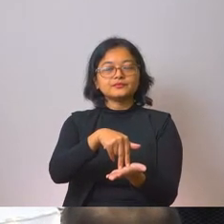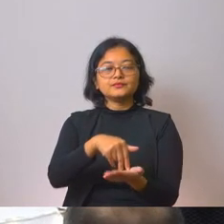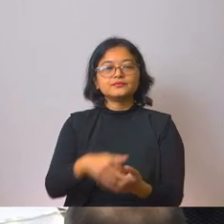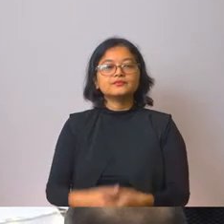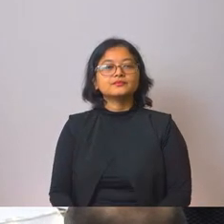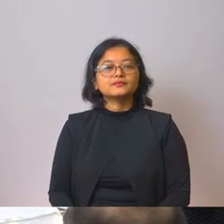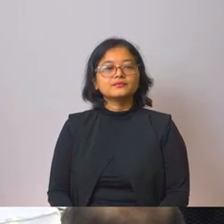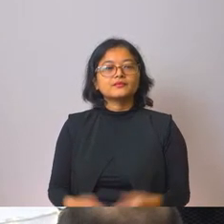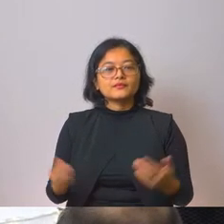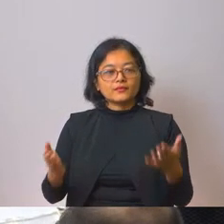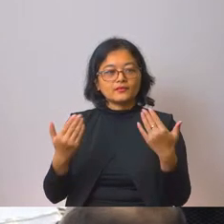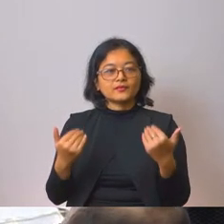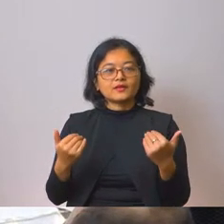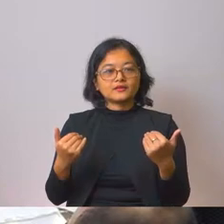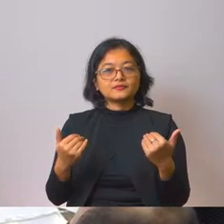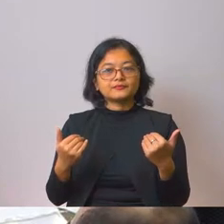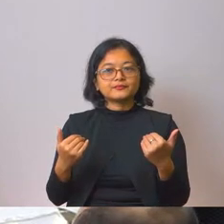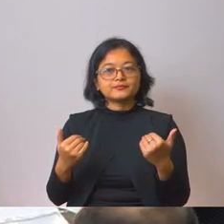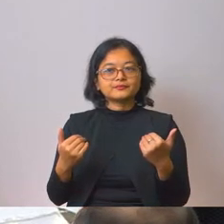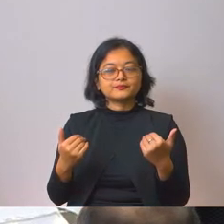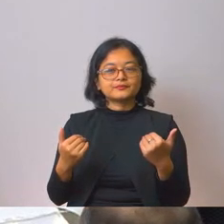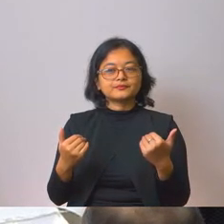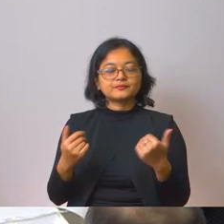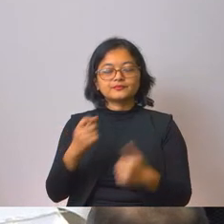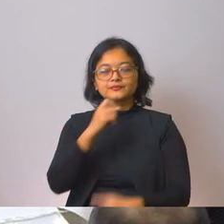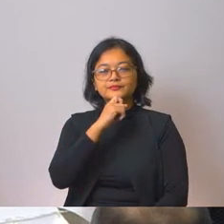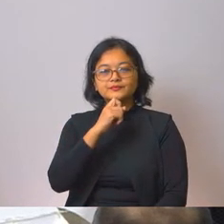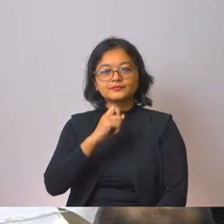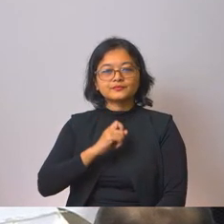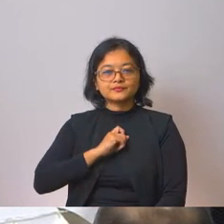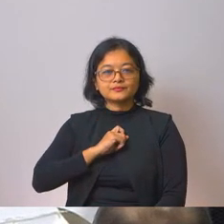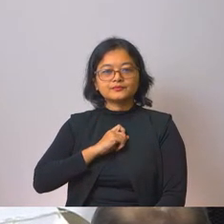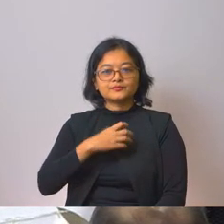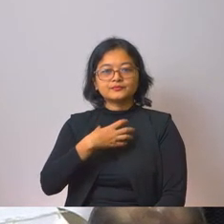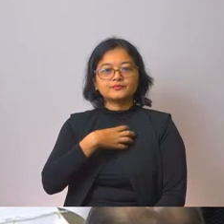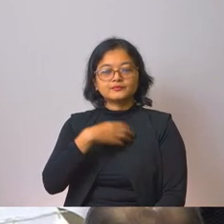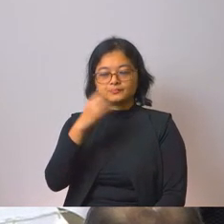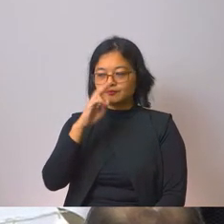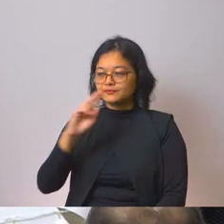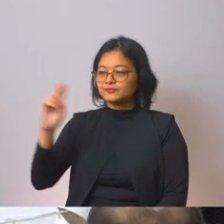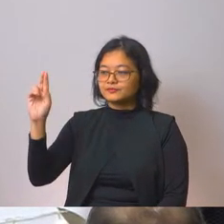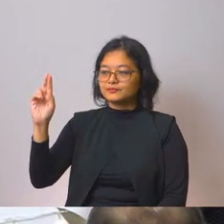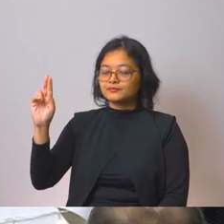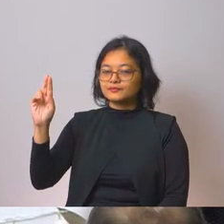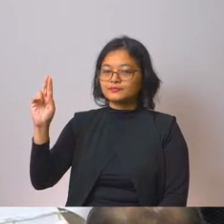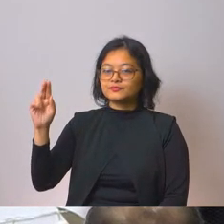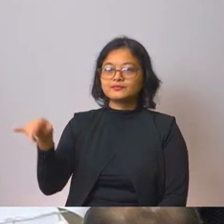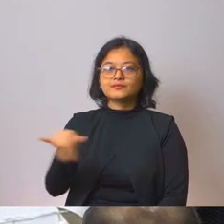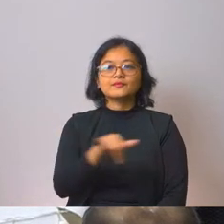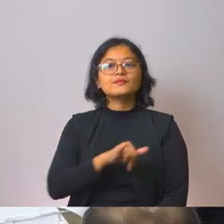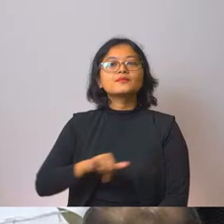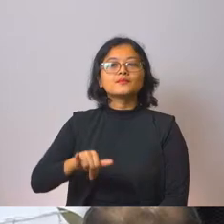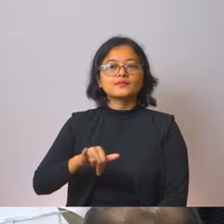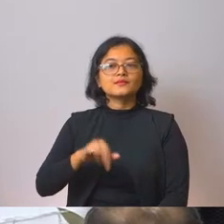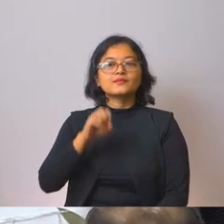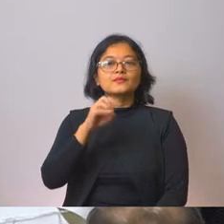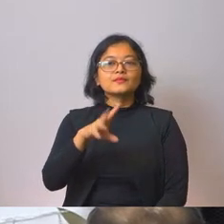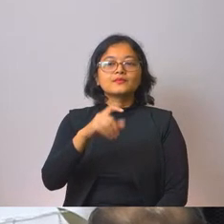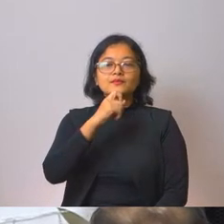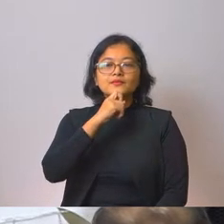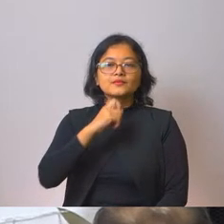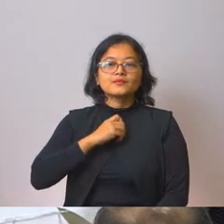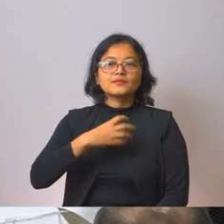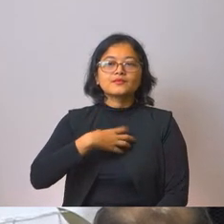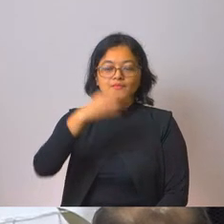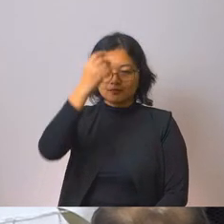Marilah kita mengakui iman percaya kita dengan bersama-sama mengucapkan pengakuan iman